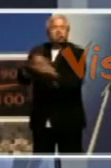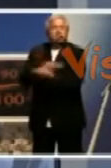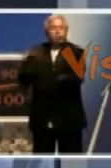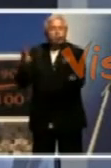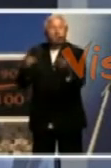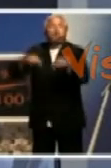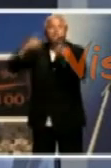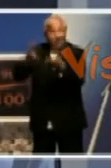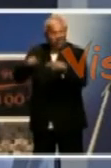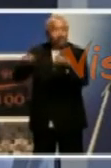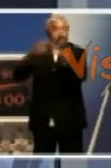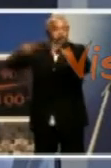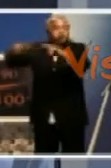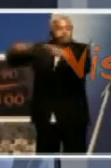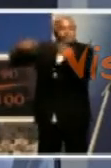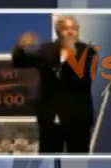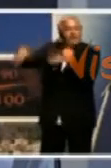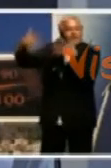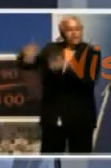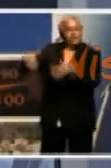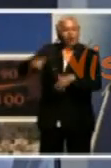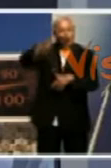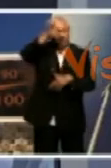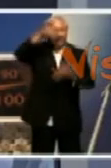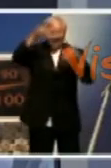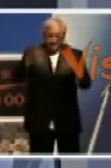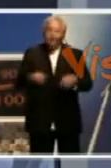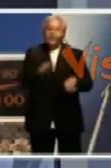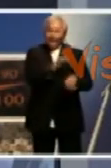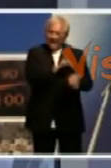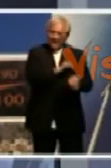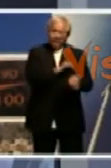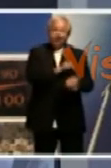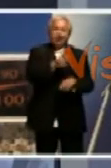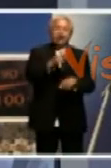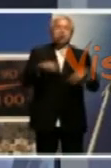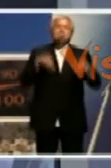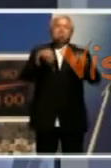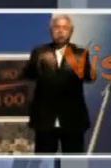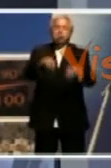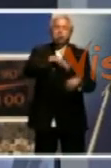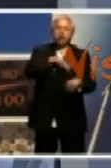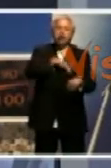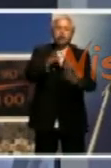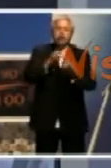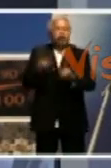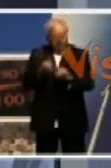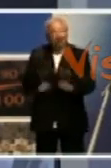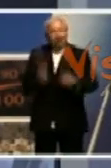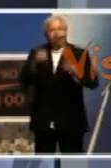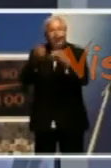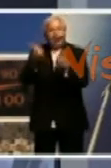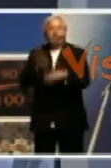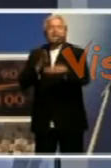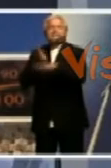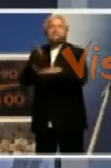fatto restituire. I governi seri credono nell'investimento privato, ma non lesinano l'intervento pubblico per dare una